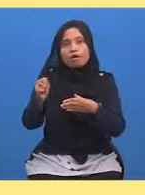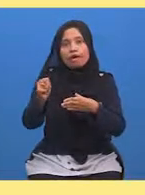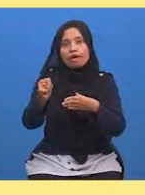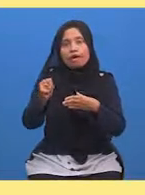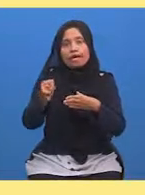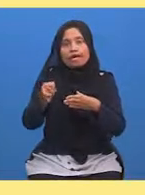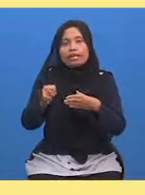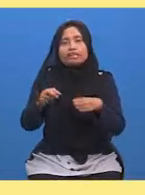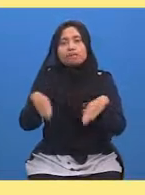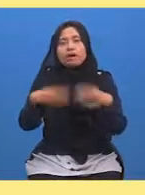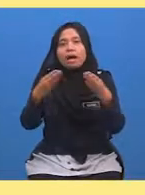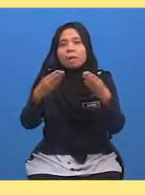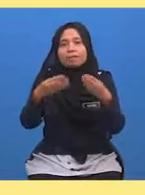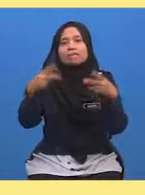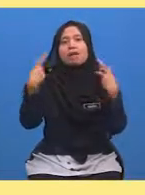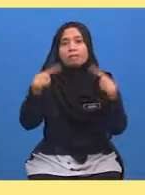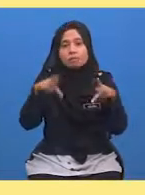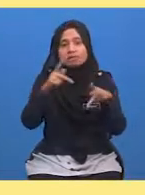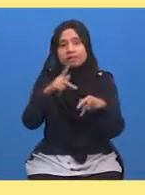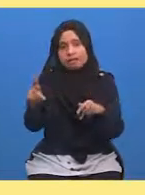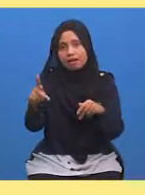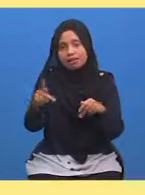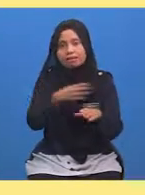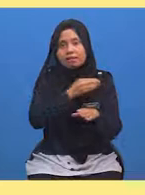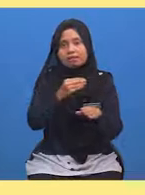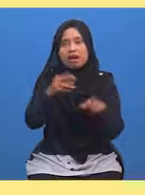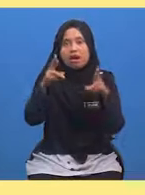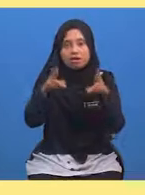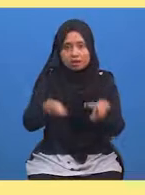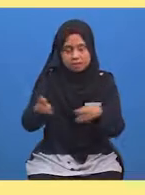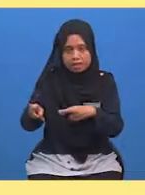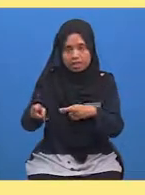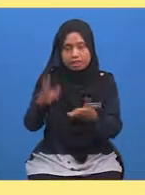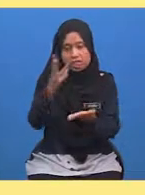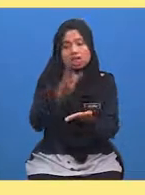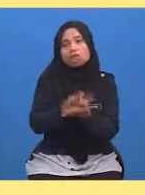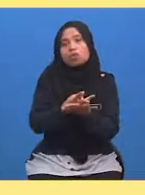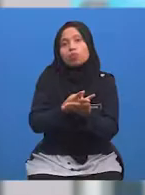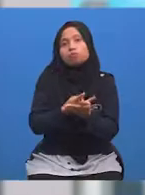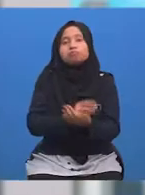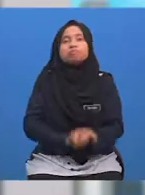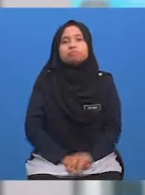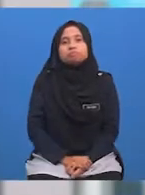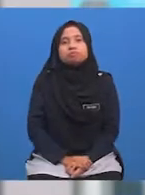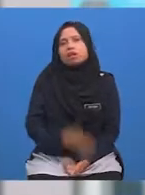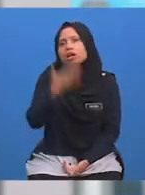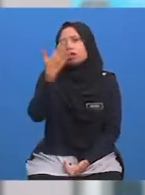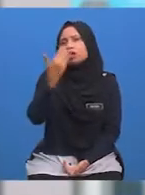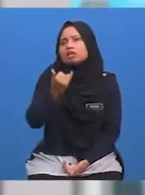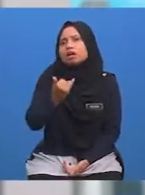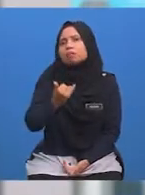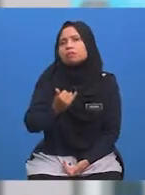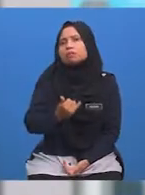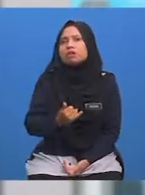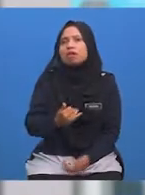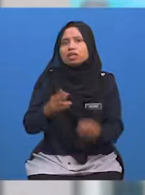pengeluaran, strategi pemasaran dan rancangan keuangan. Kenapakah rancangan